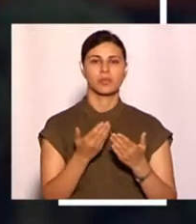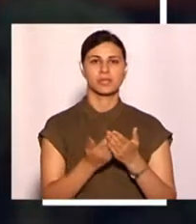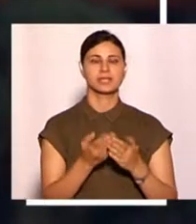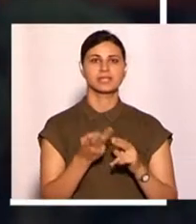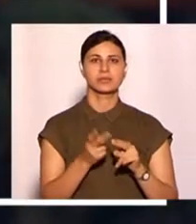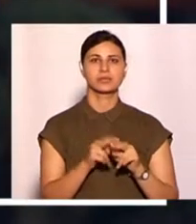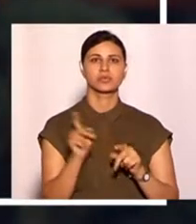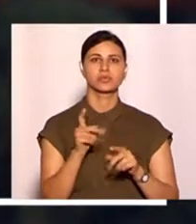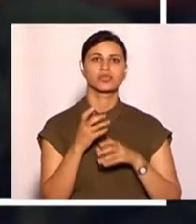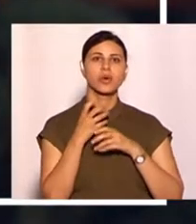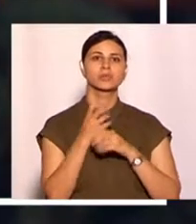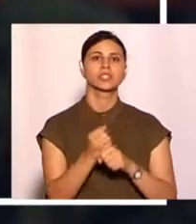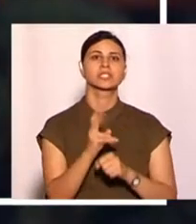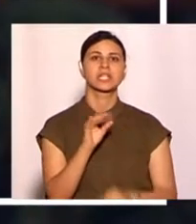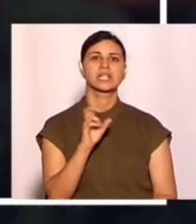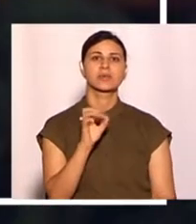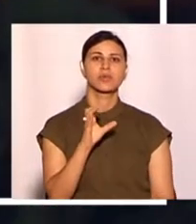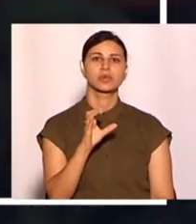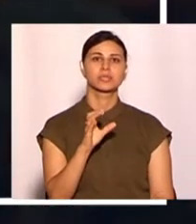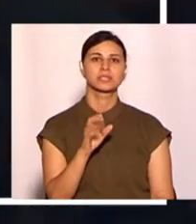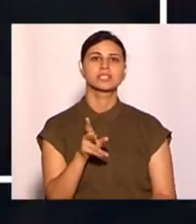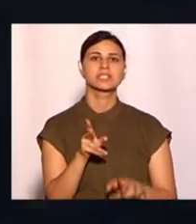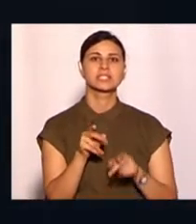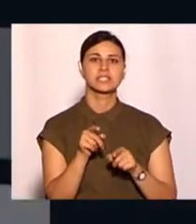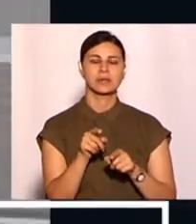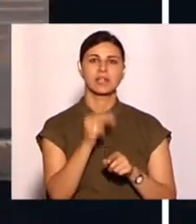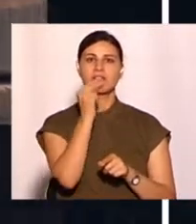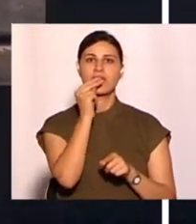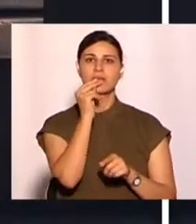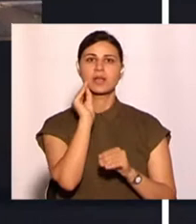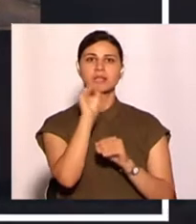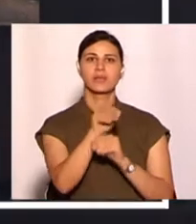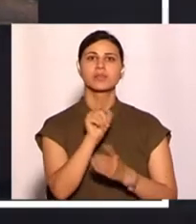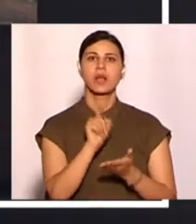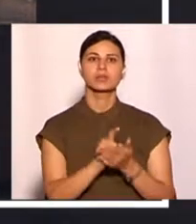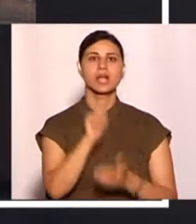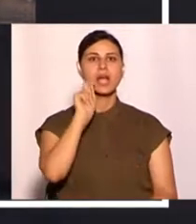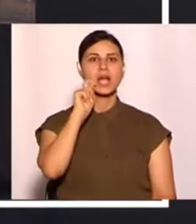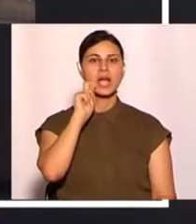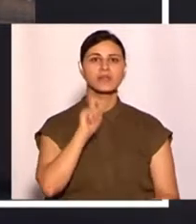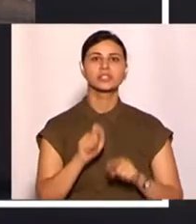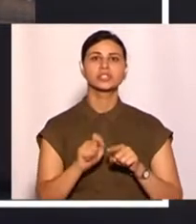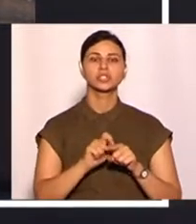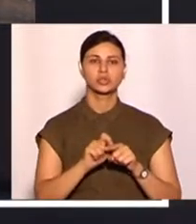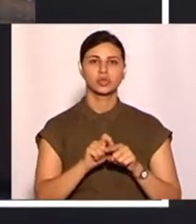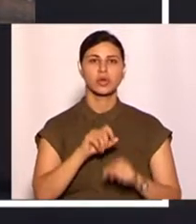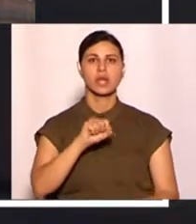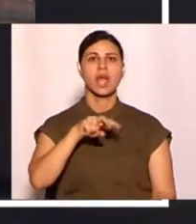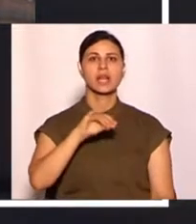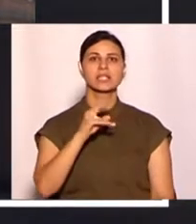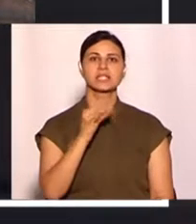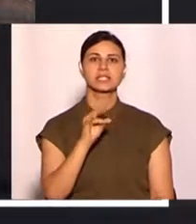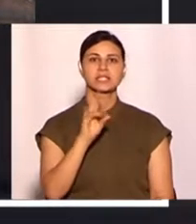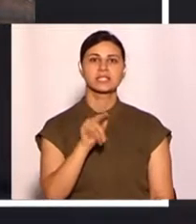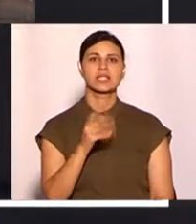იმისთვის რომ შეამცირდეთ კიბოს რისკები, კვების რაციონში ჩართეთ. ხახვი და ნიორი, ალიცინი, მძლავრი